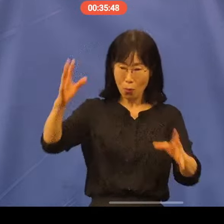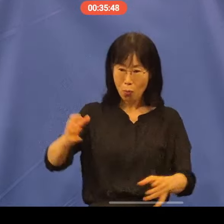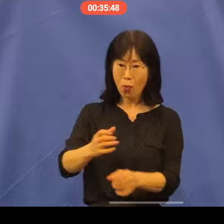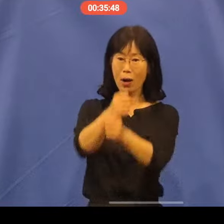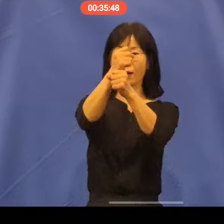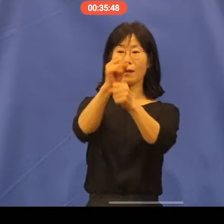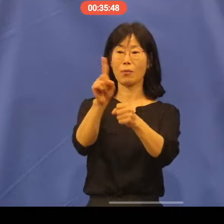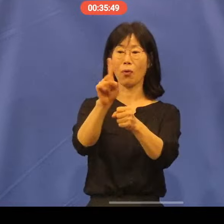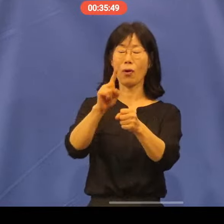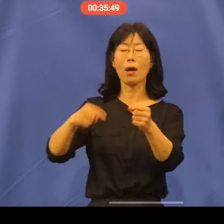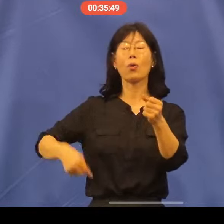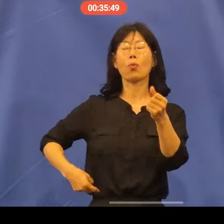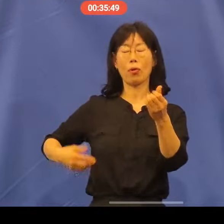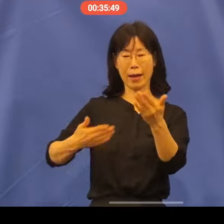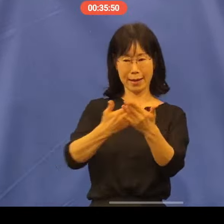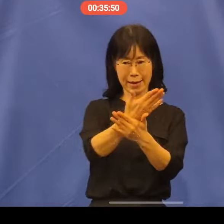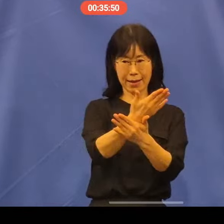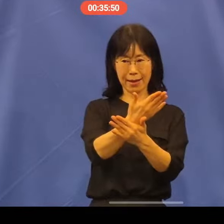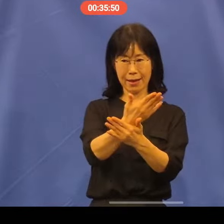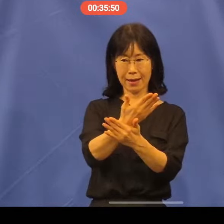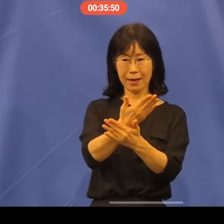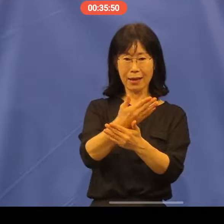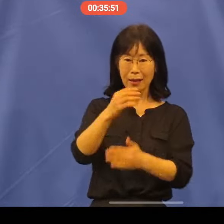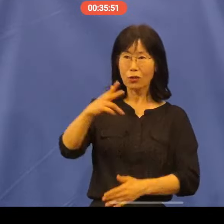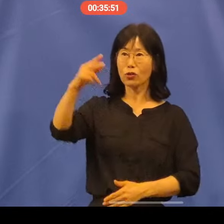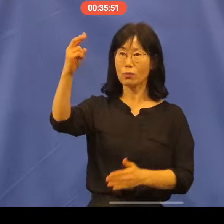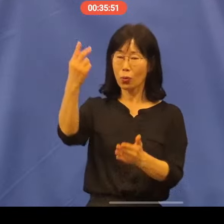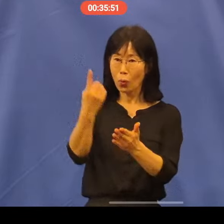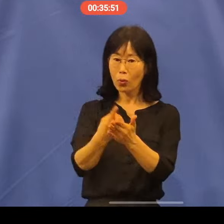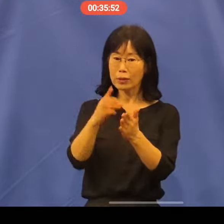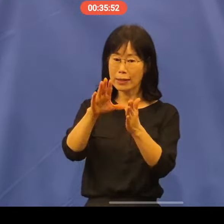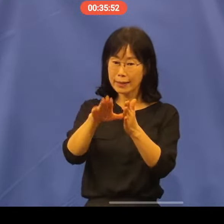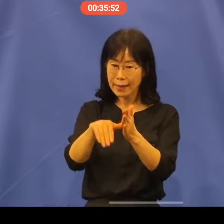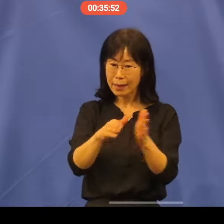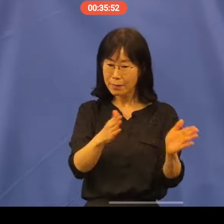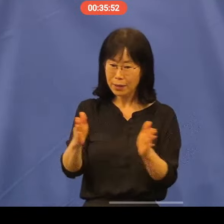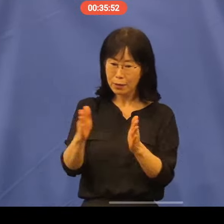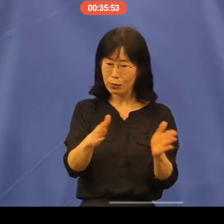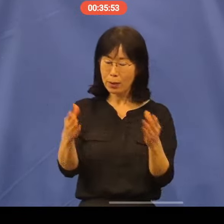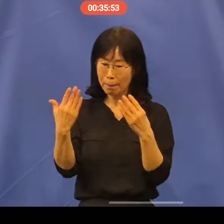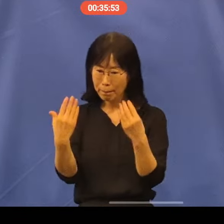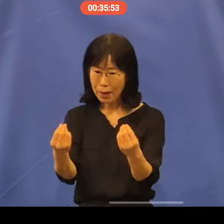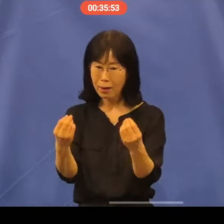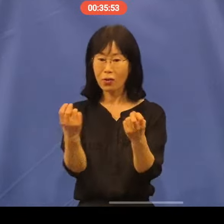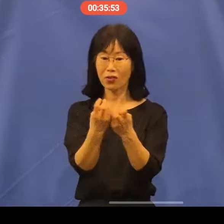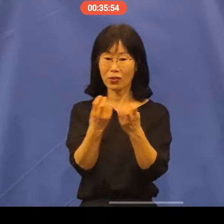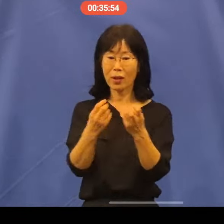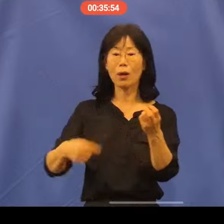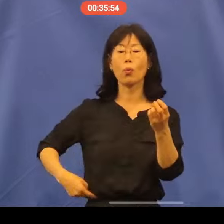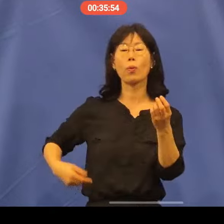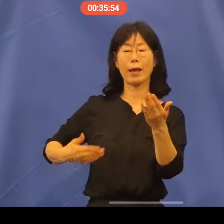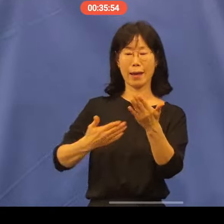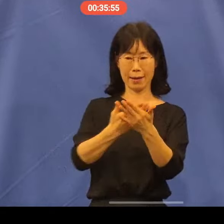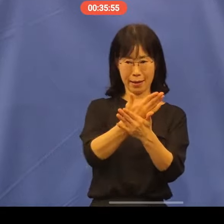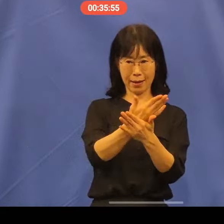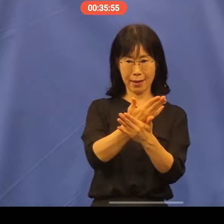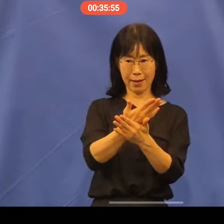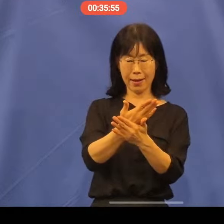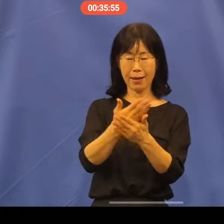그러니까 주님이 오실 길을 예비하는 세례 요한의 메시지, 그리스도를 영접하려고 하면